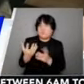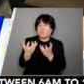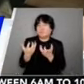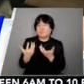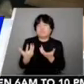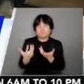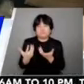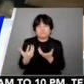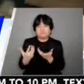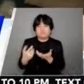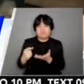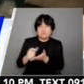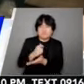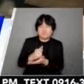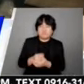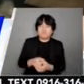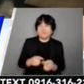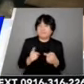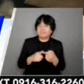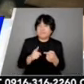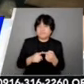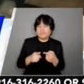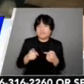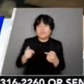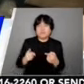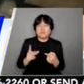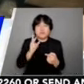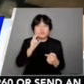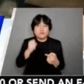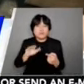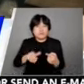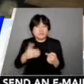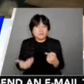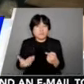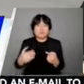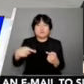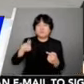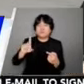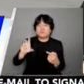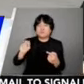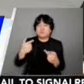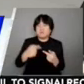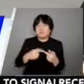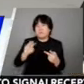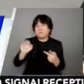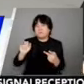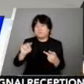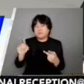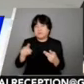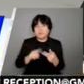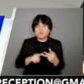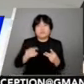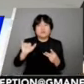Si Pulong, si Mans, si Michael Yang. Maaari